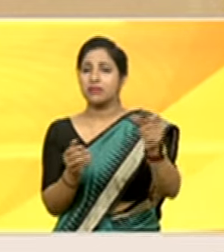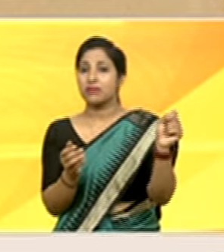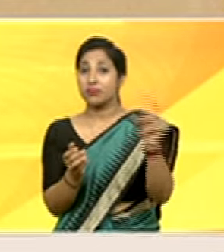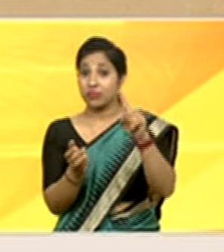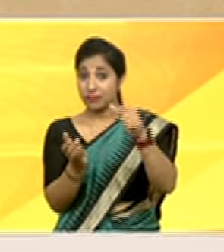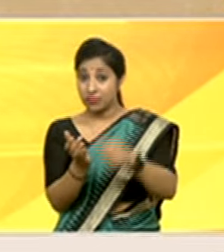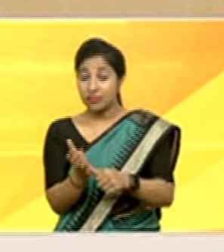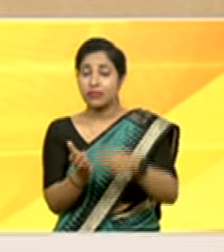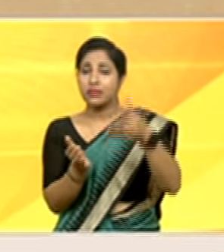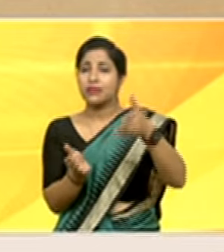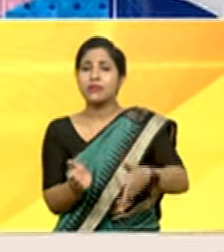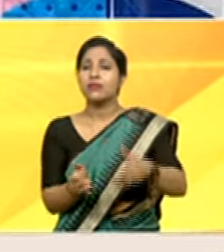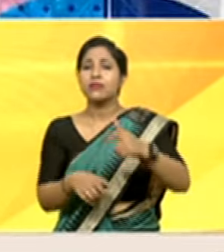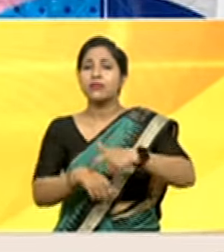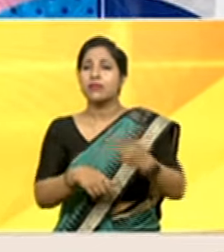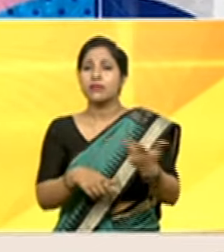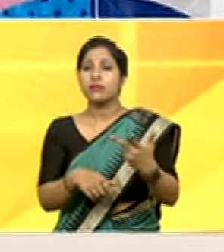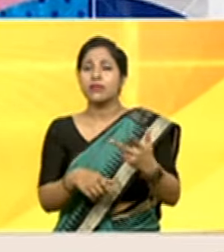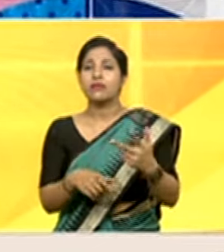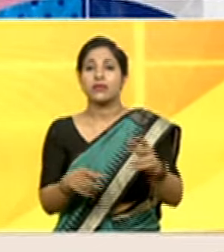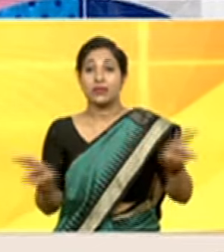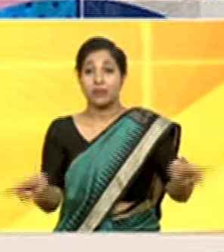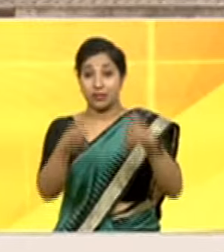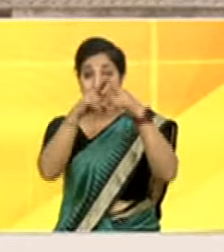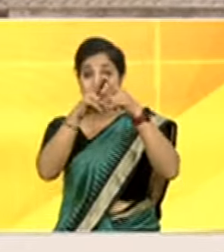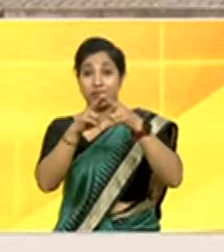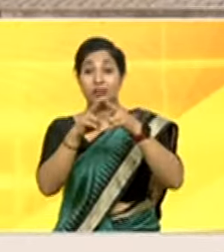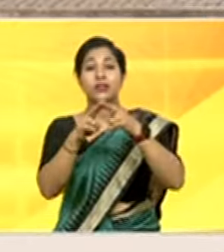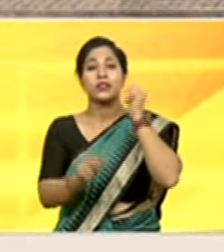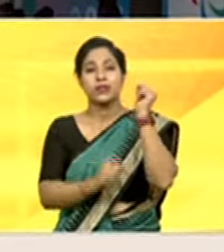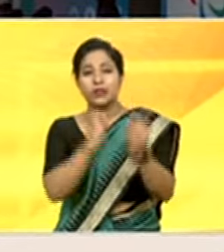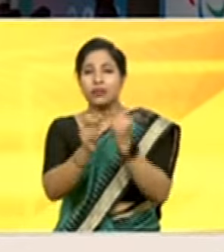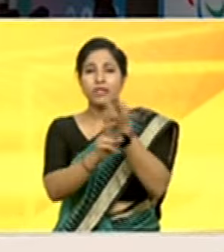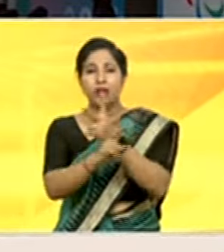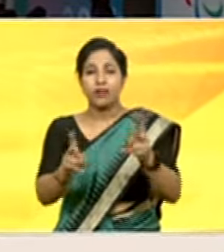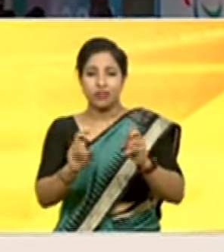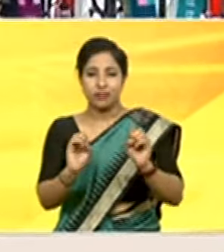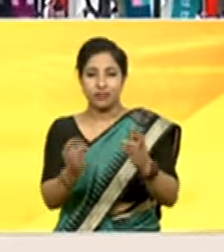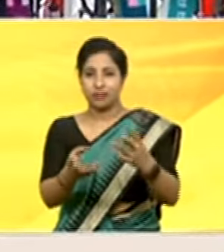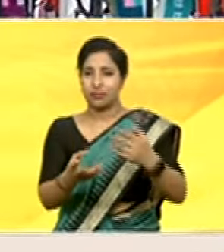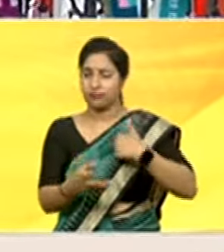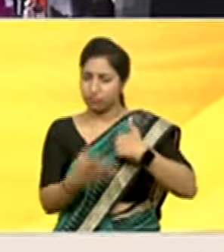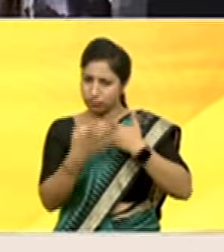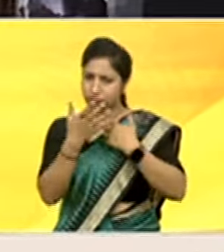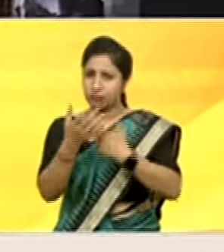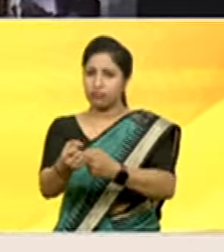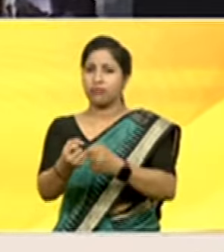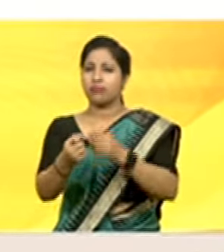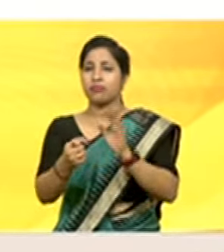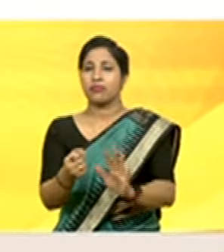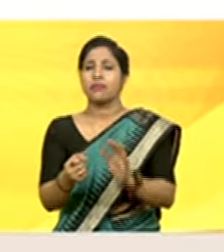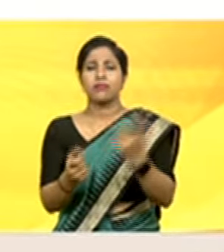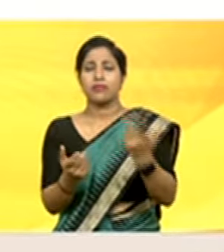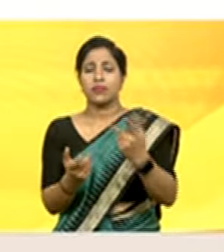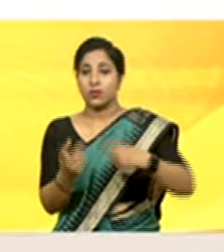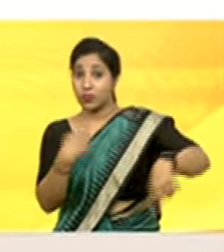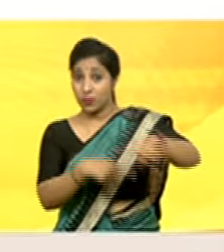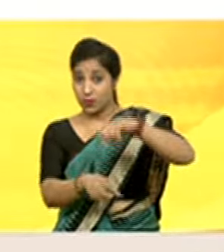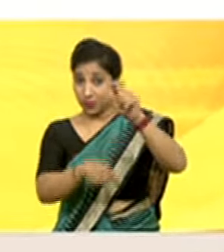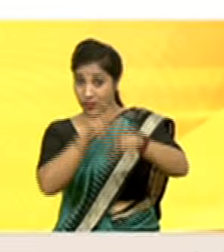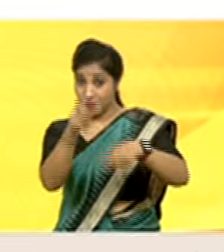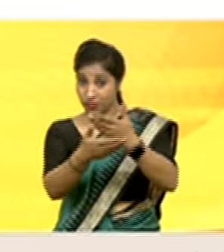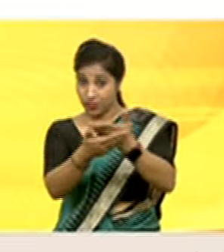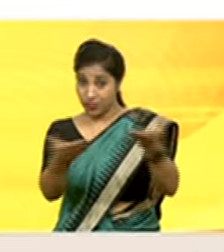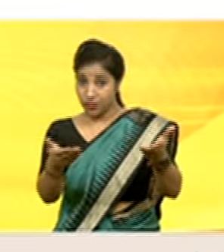इस समय तक पेरीस ओलेंपिक शुरू हो चुके होंगे मुझे विश्वास है कि आप सब भी